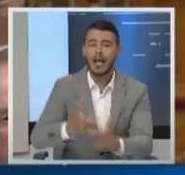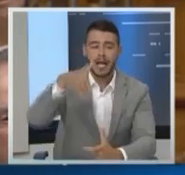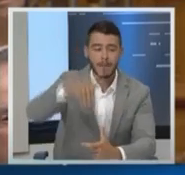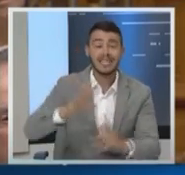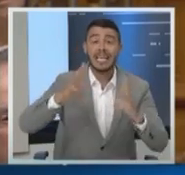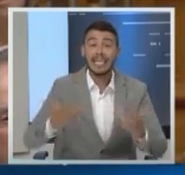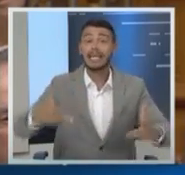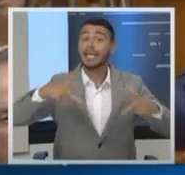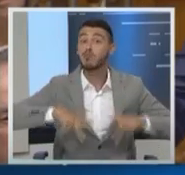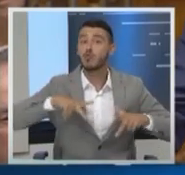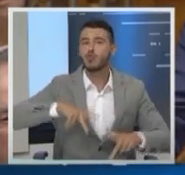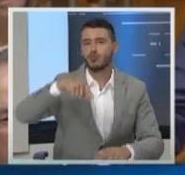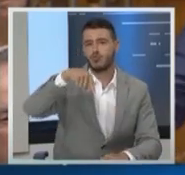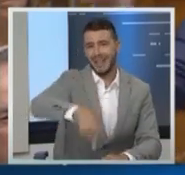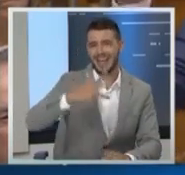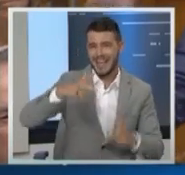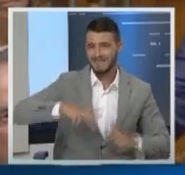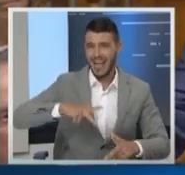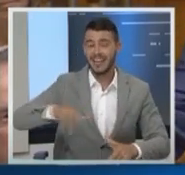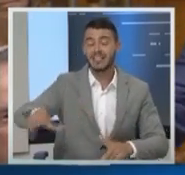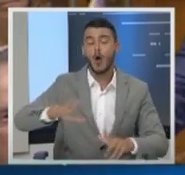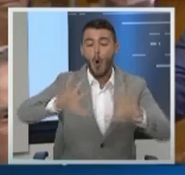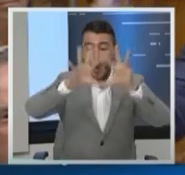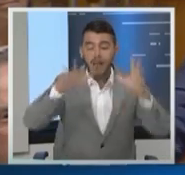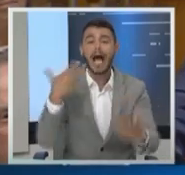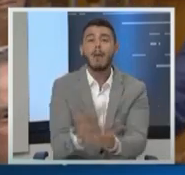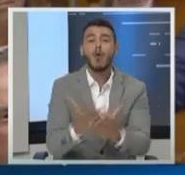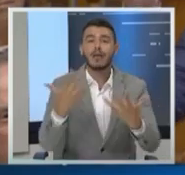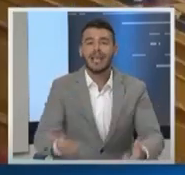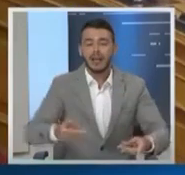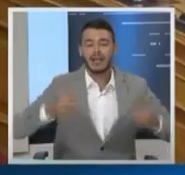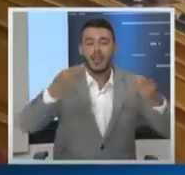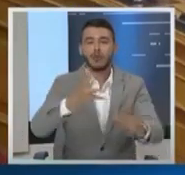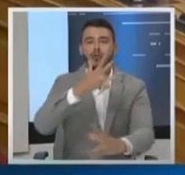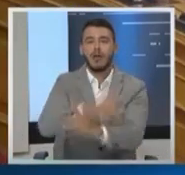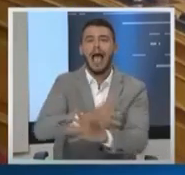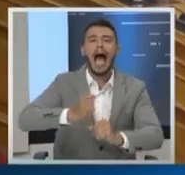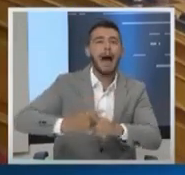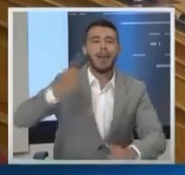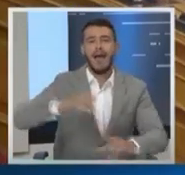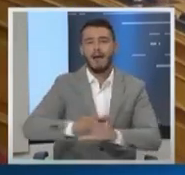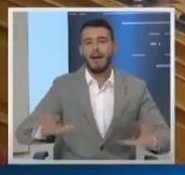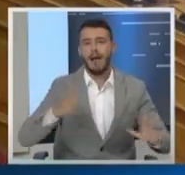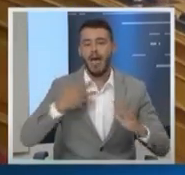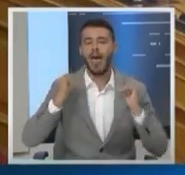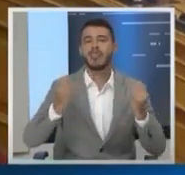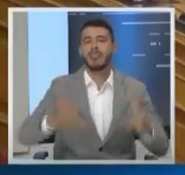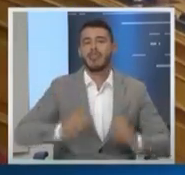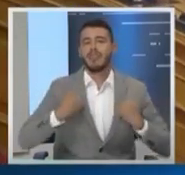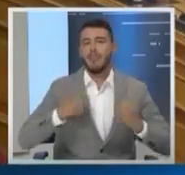της κυβέρνησης να τα πάει στον εισαγγελέα. Απλά και σταράτα. Με αυτά δεν θα παίζουμε.